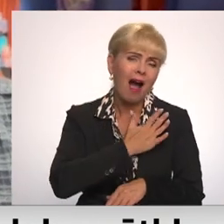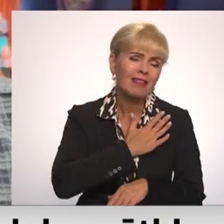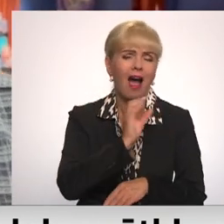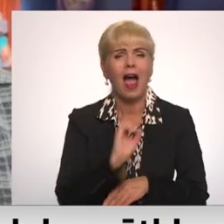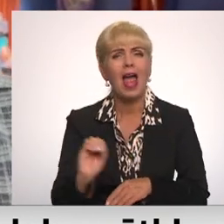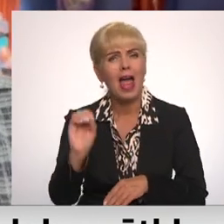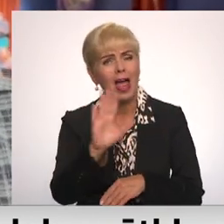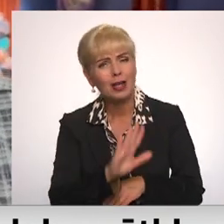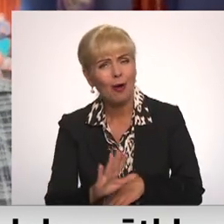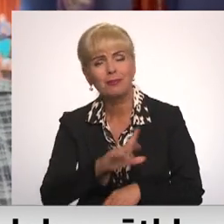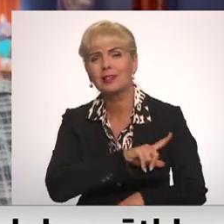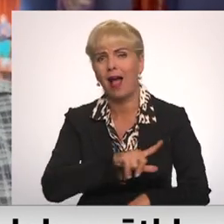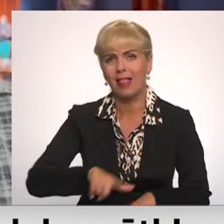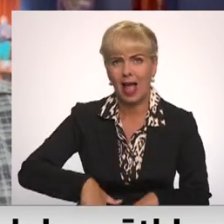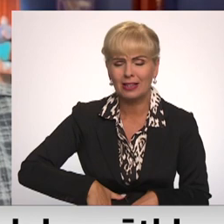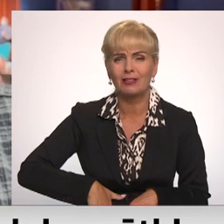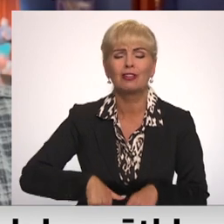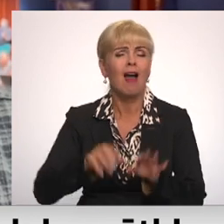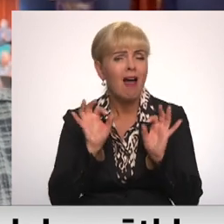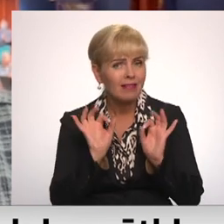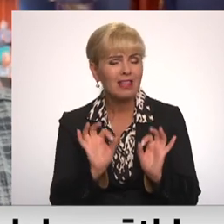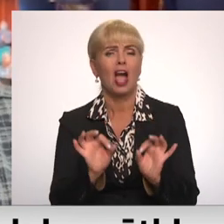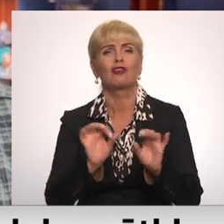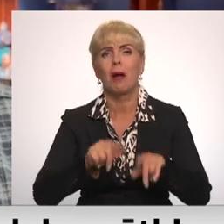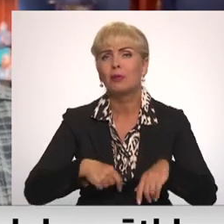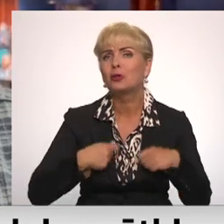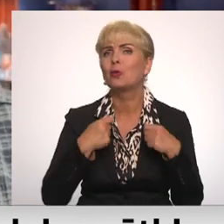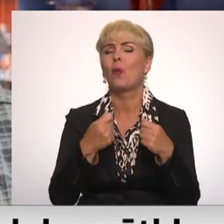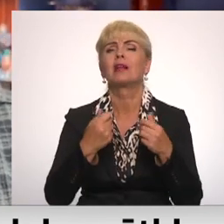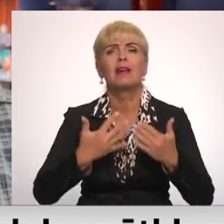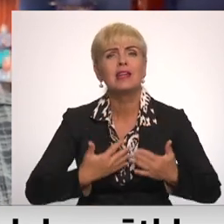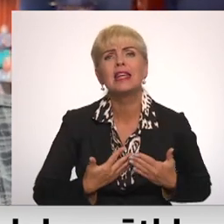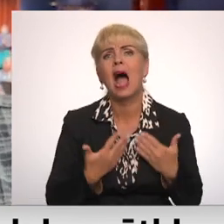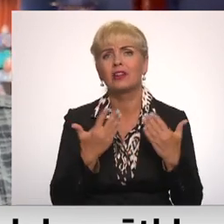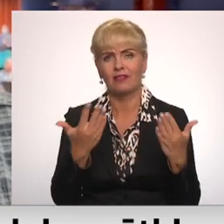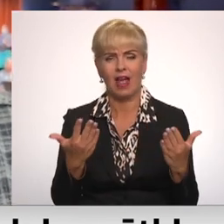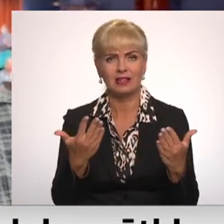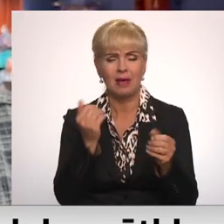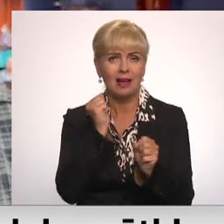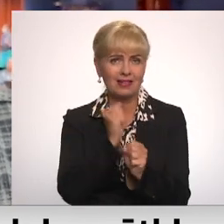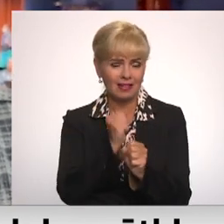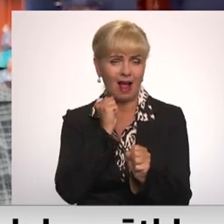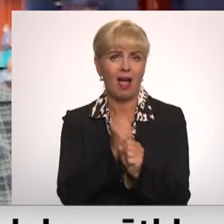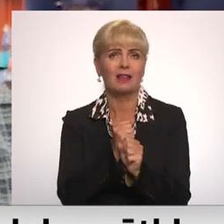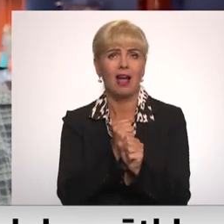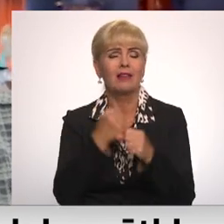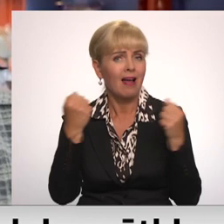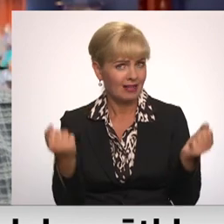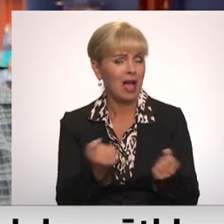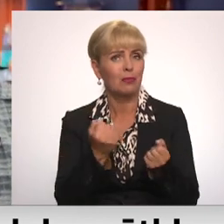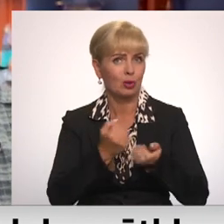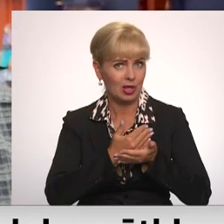Eiropas. Un Latvijas pat, un tas tiešām mums dod tādu iedvesmi strādāt un darboties